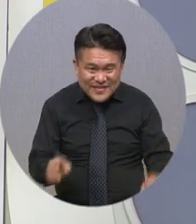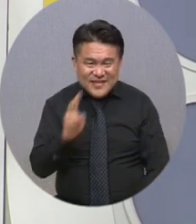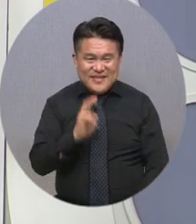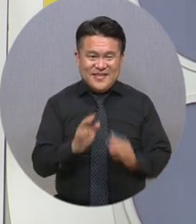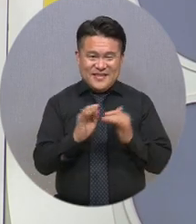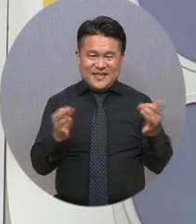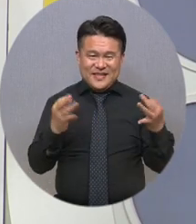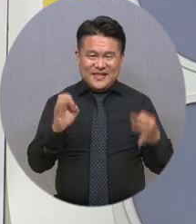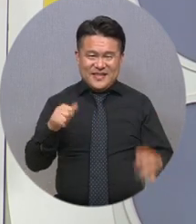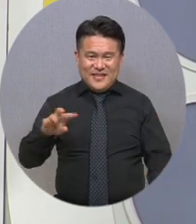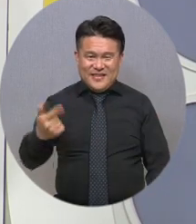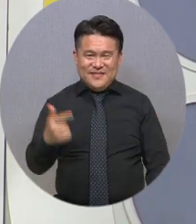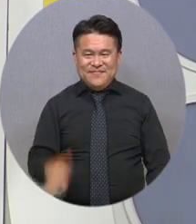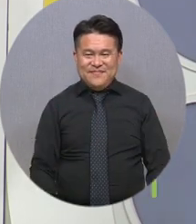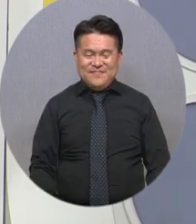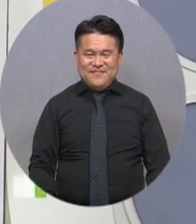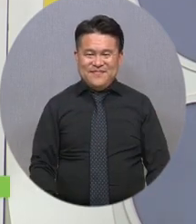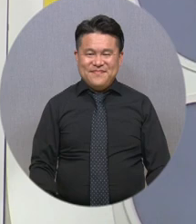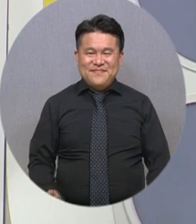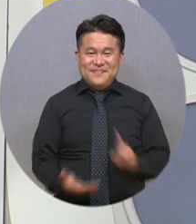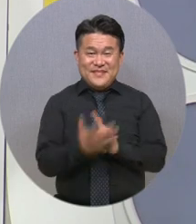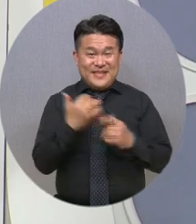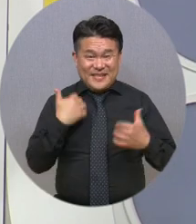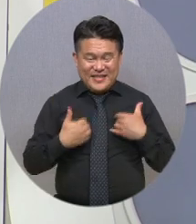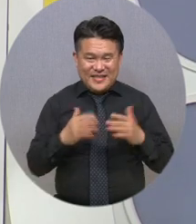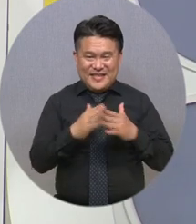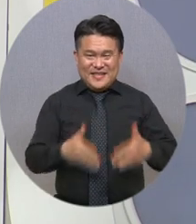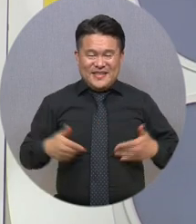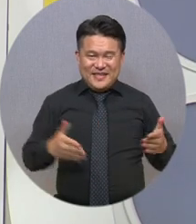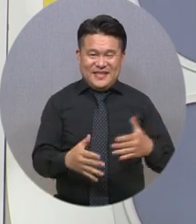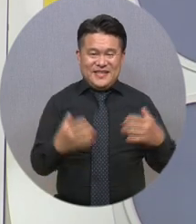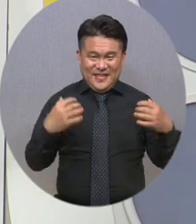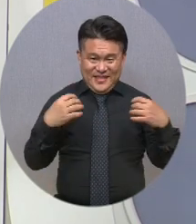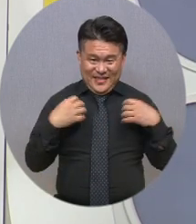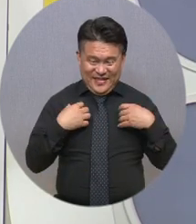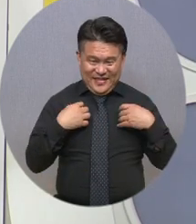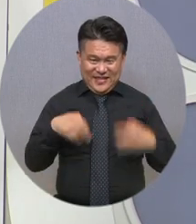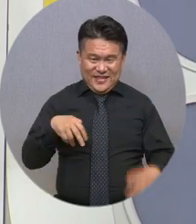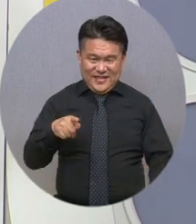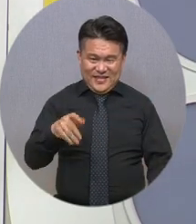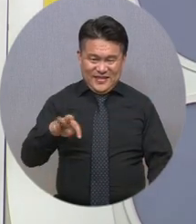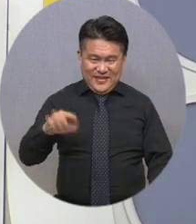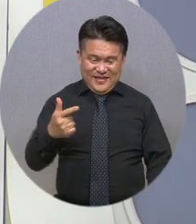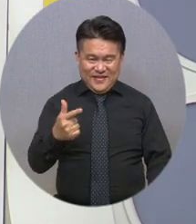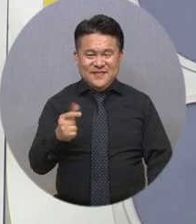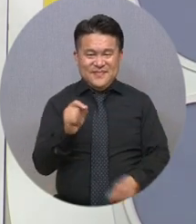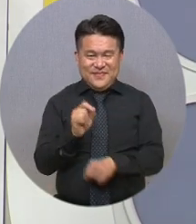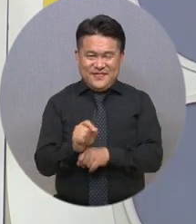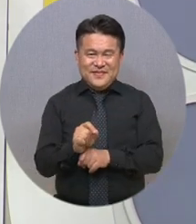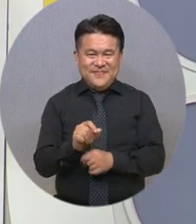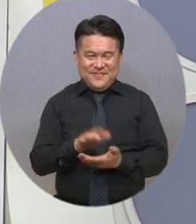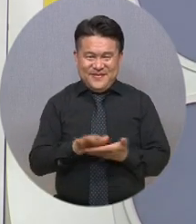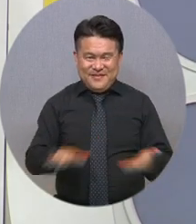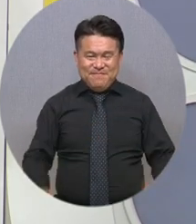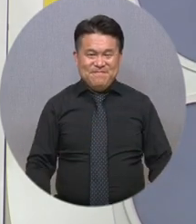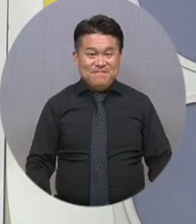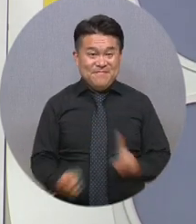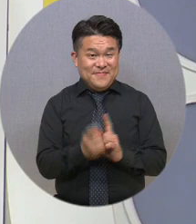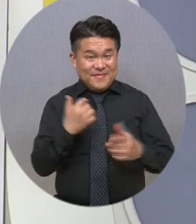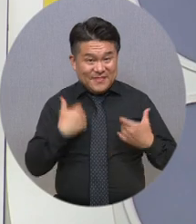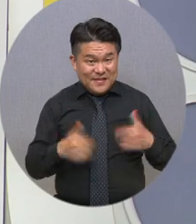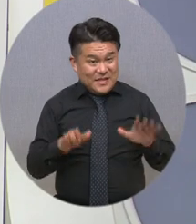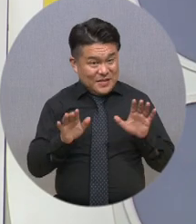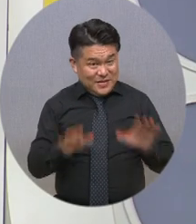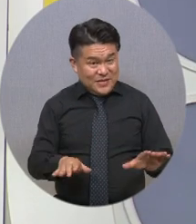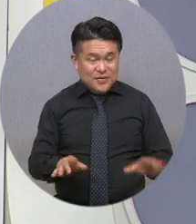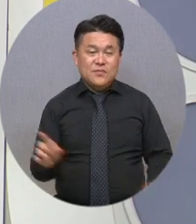김정현입니다. 여러분 반갑습니다. 전남도청 유통계획팀장 소동순 사무관입니다. 네, 반갑습니다. 오늘 저희가